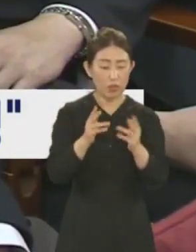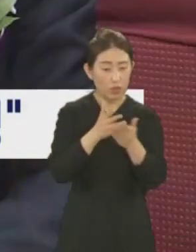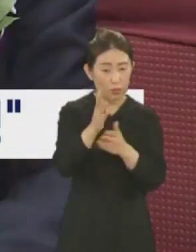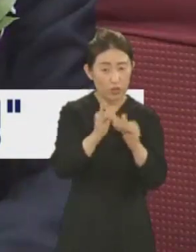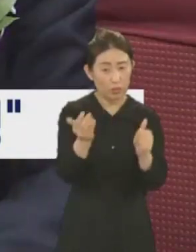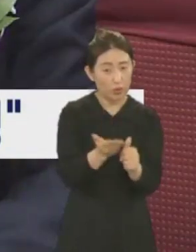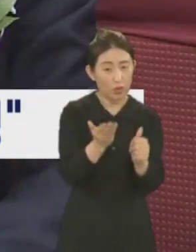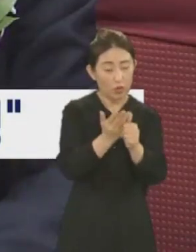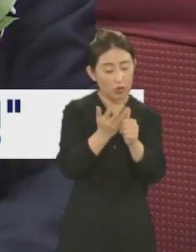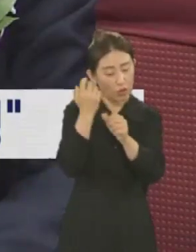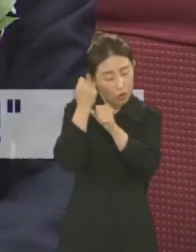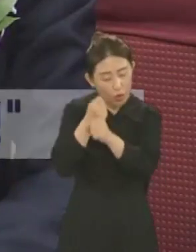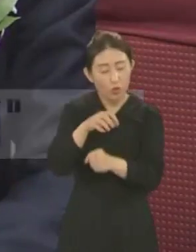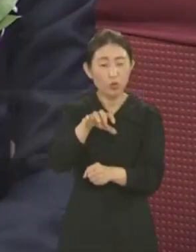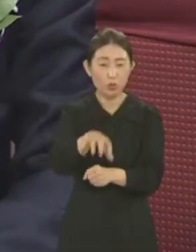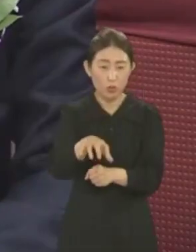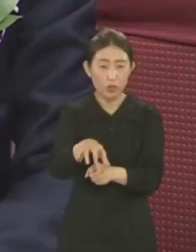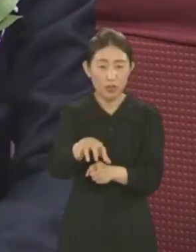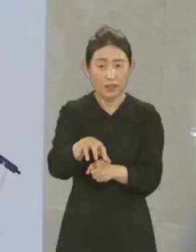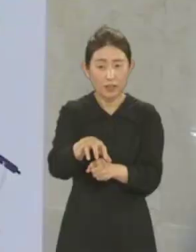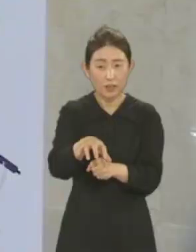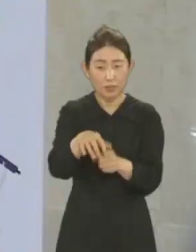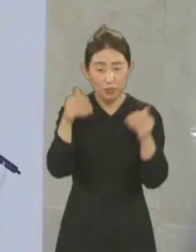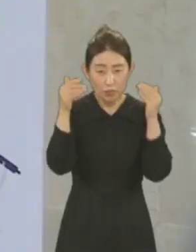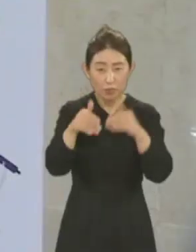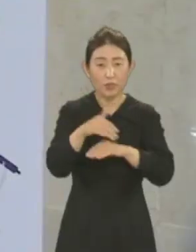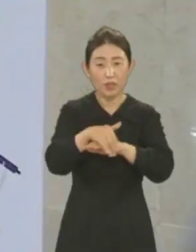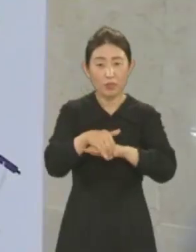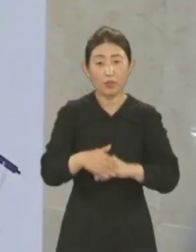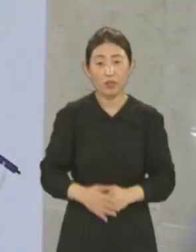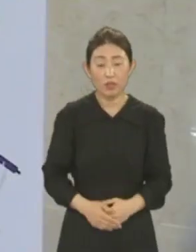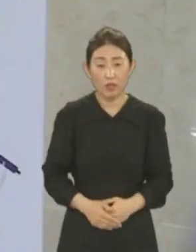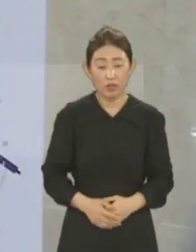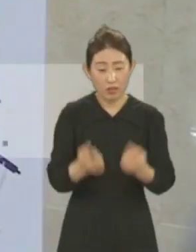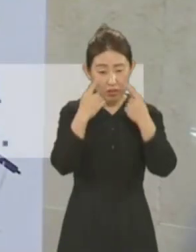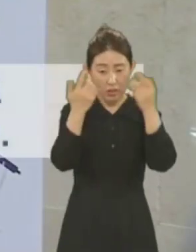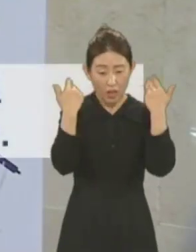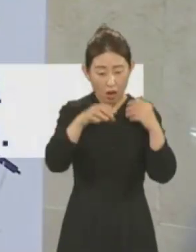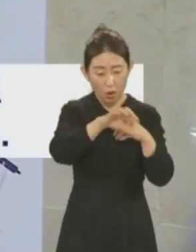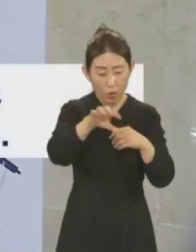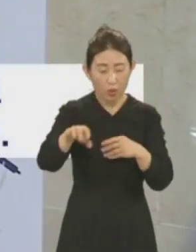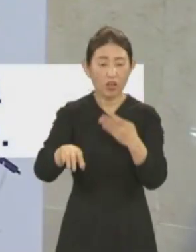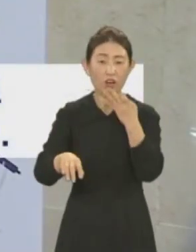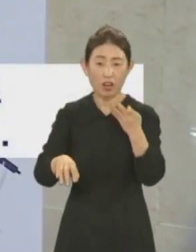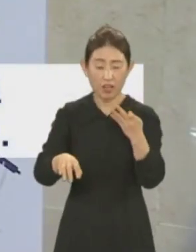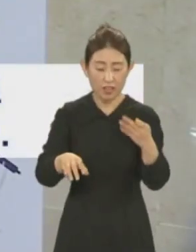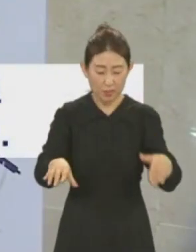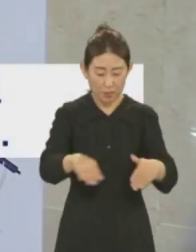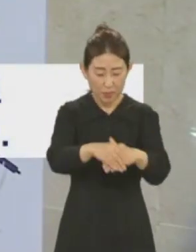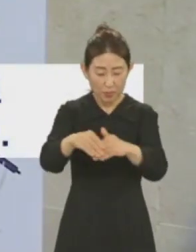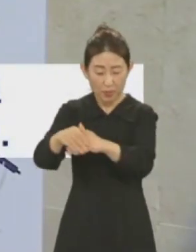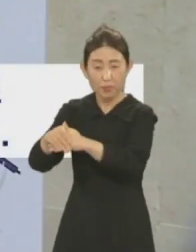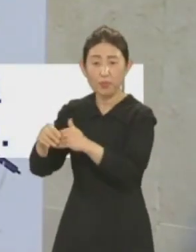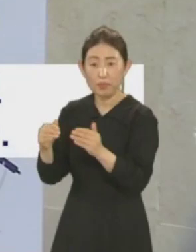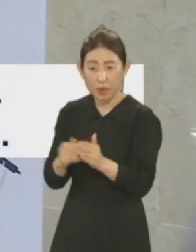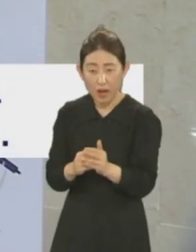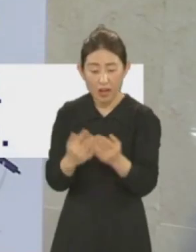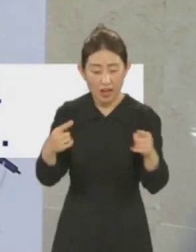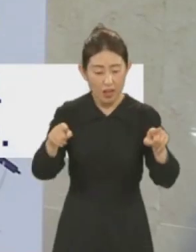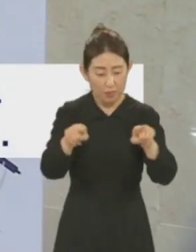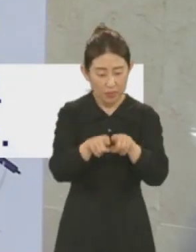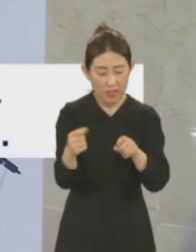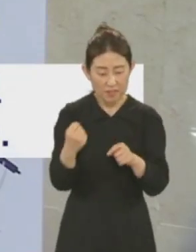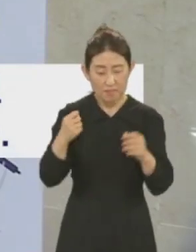영구중심 허브를 맡겠다는 계획입니다 14개 대학과이 협약을 맺음으로써 공동으로